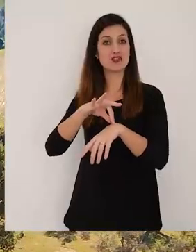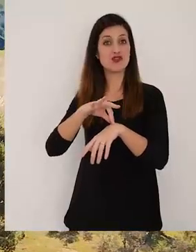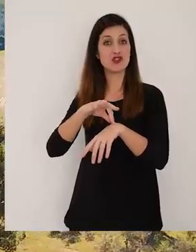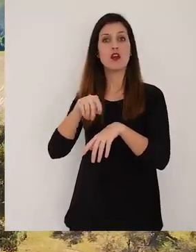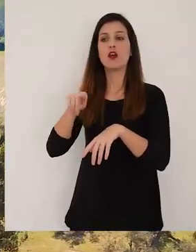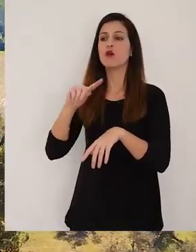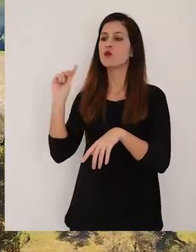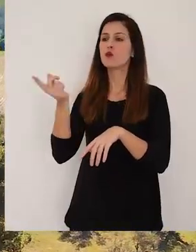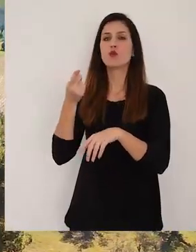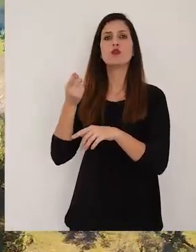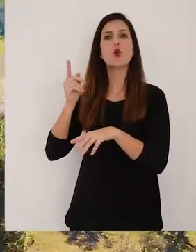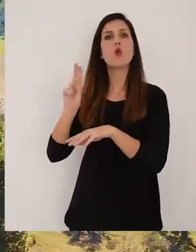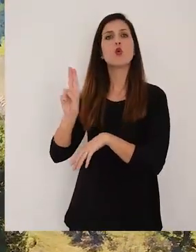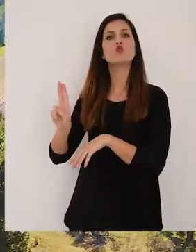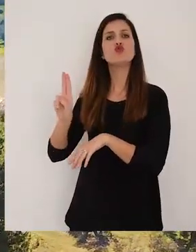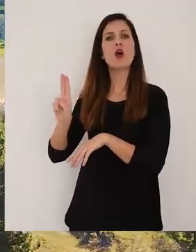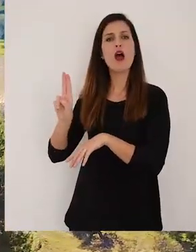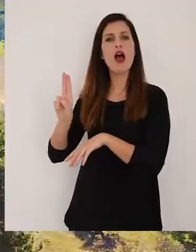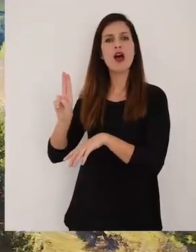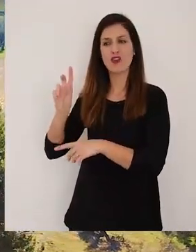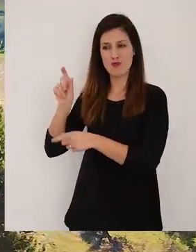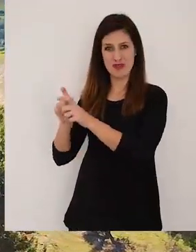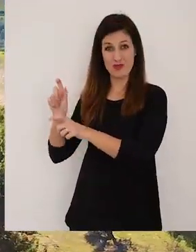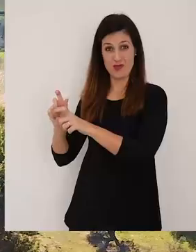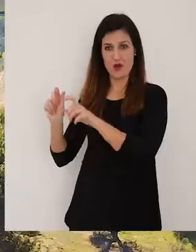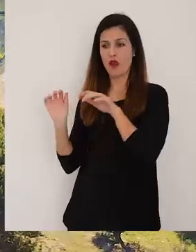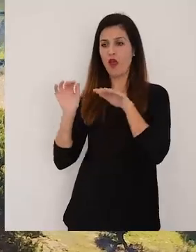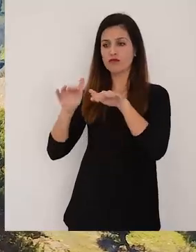della tradizione religiosa di Uggiano la Chiesa.